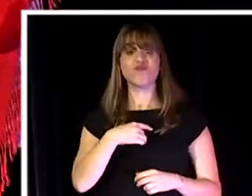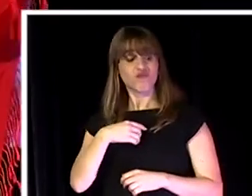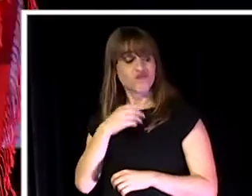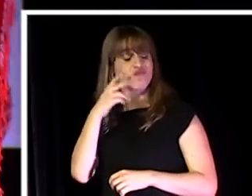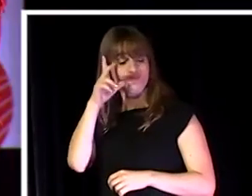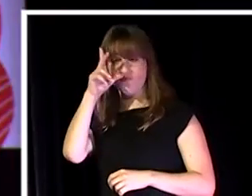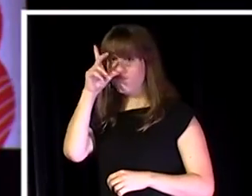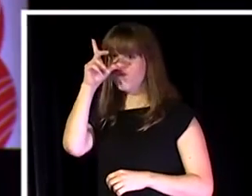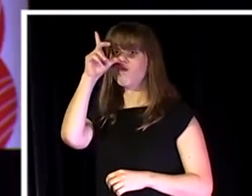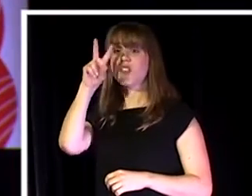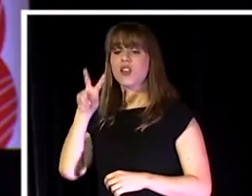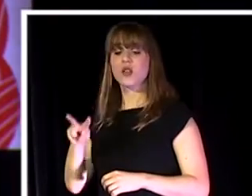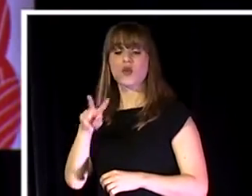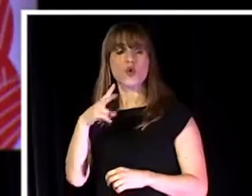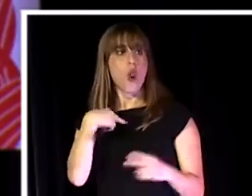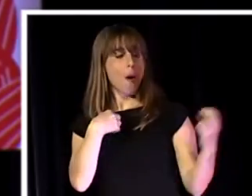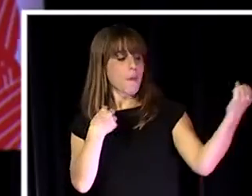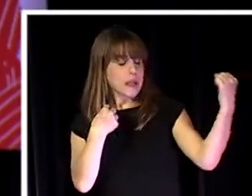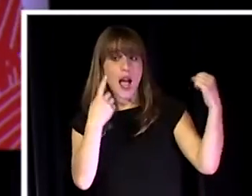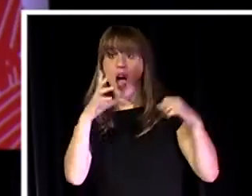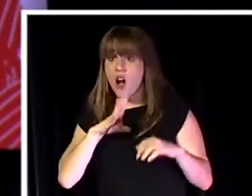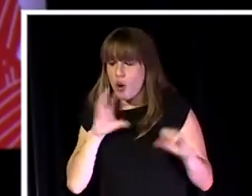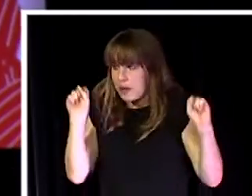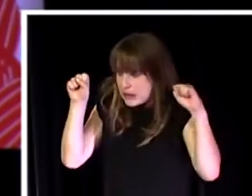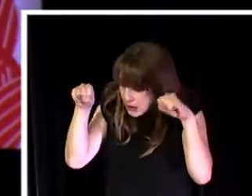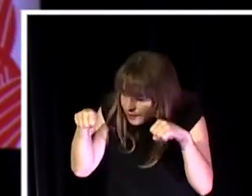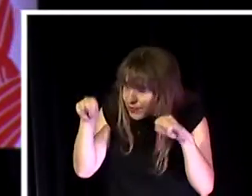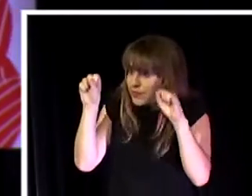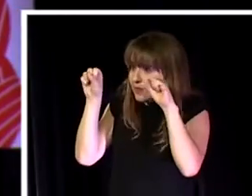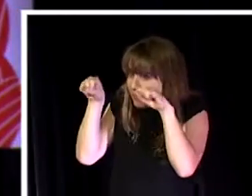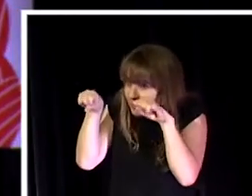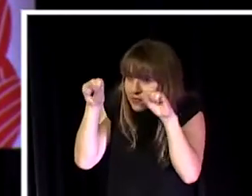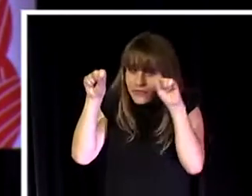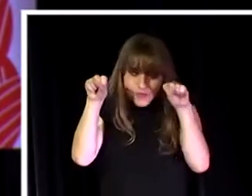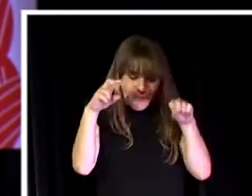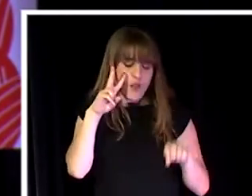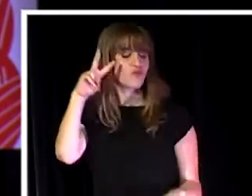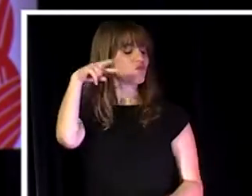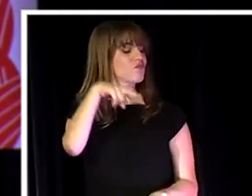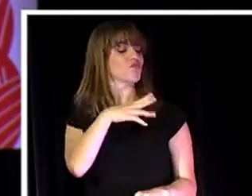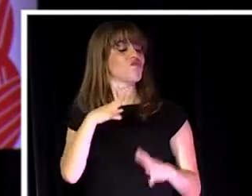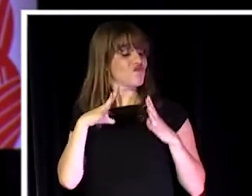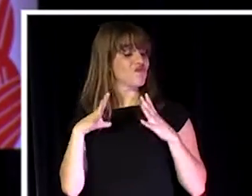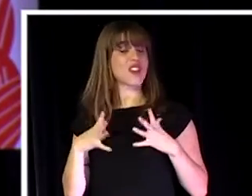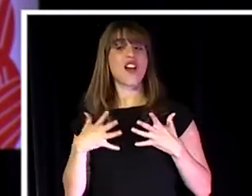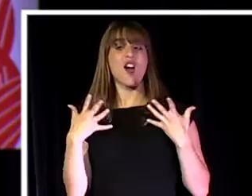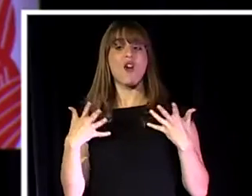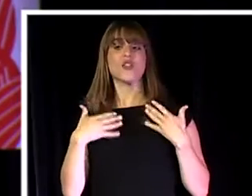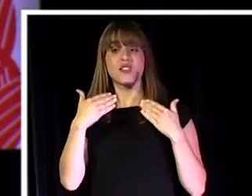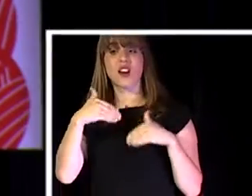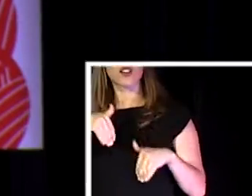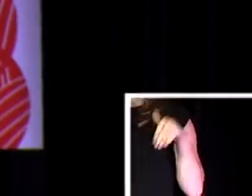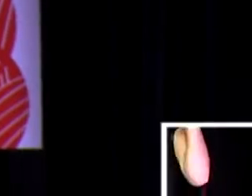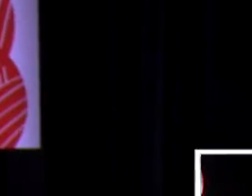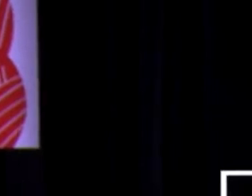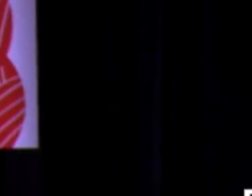τους ανθρώπους που υποκλίνονταν μαζί του μπροστά του. Χαιρότανε που είχε το σεβασμό τους. Χαιρότανε που είχε και το φόβο